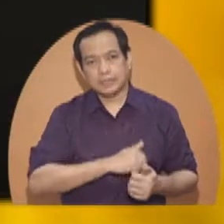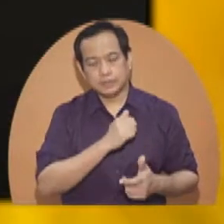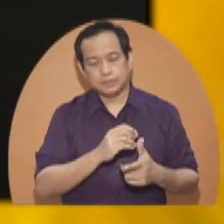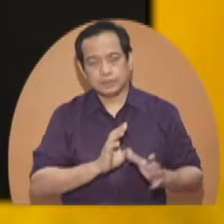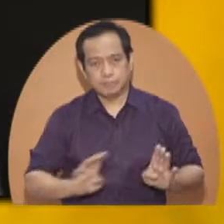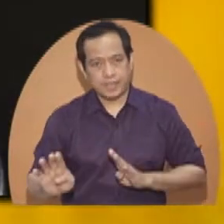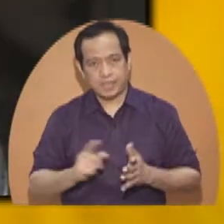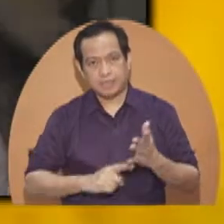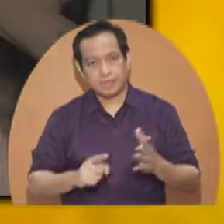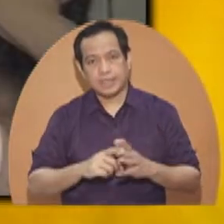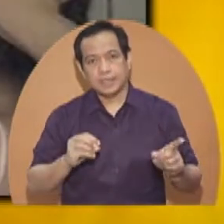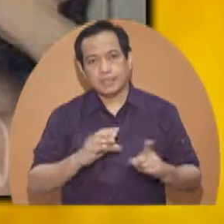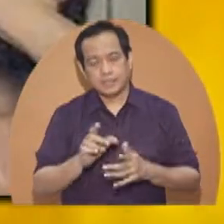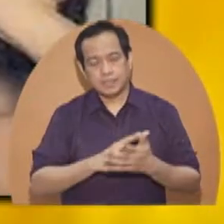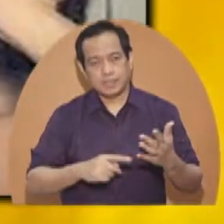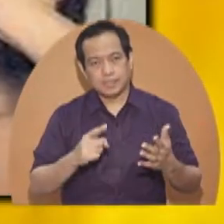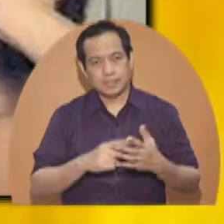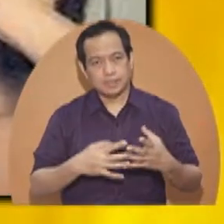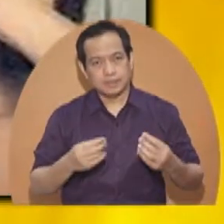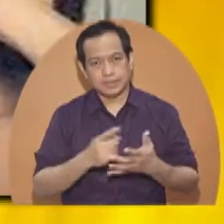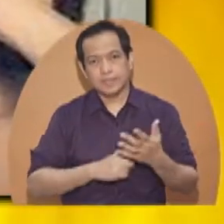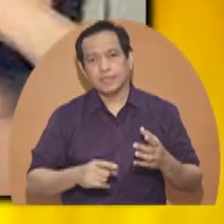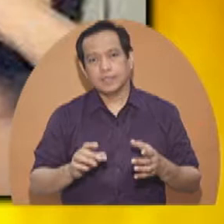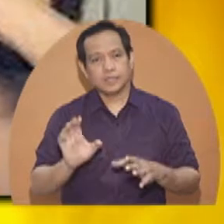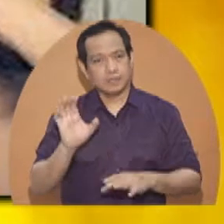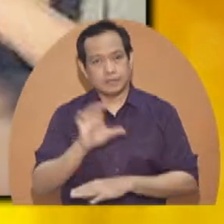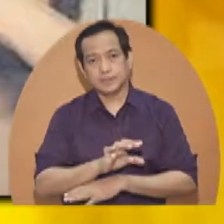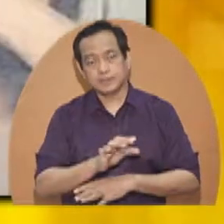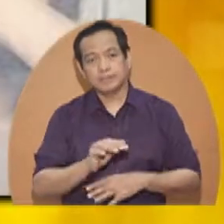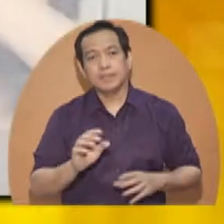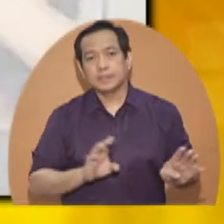pag-atake ng takot, mapilit na pag-uugali,